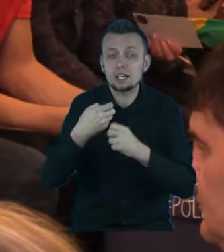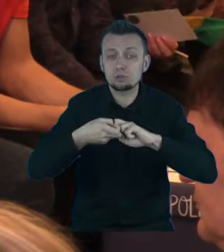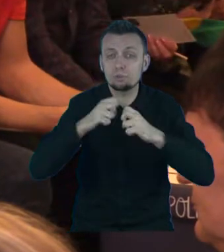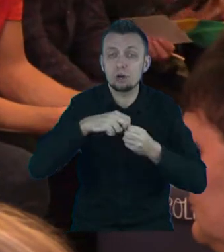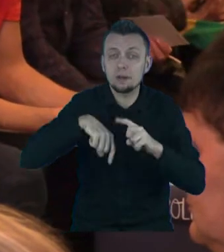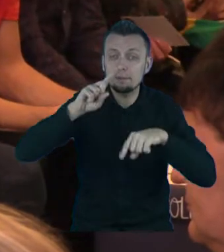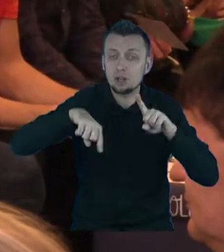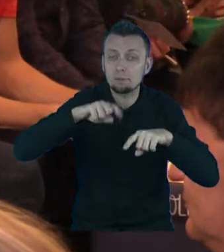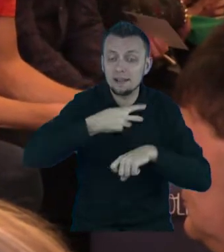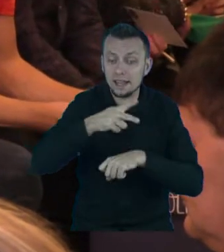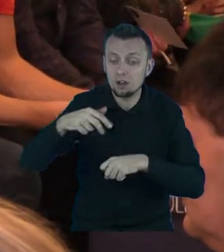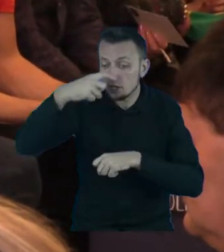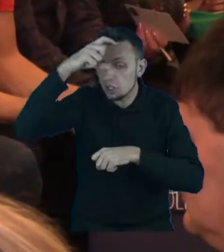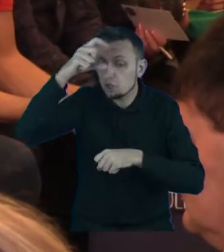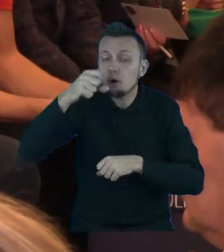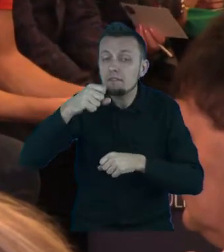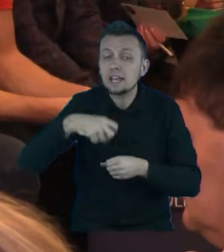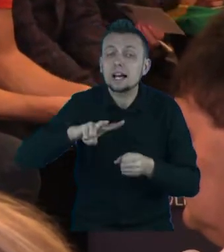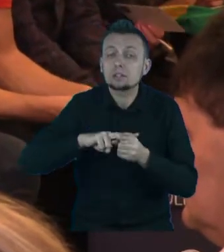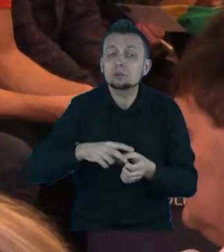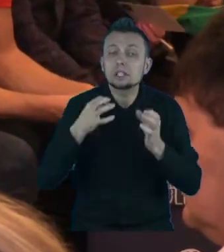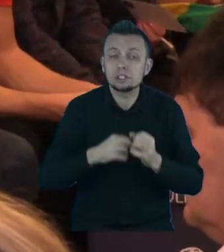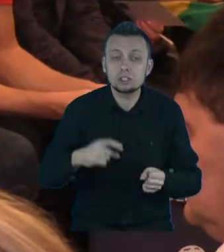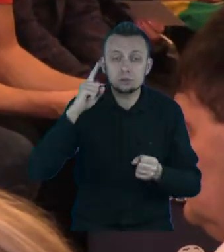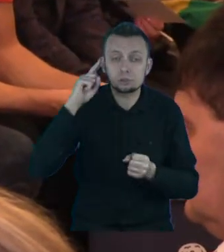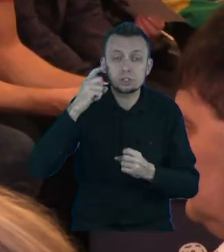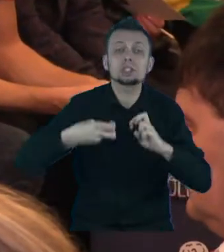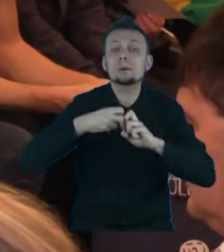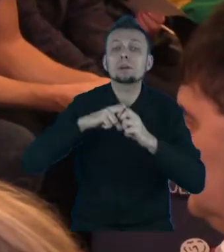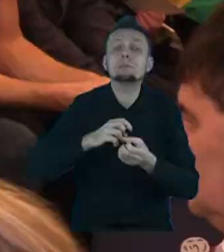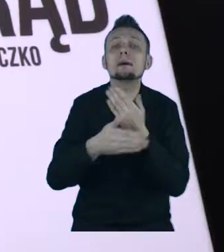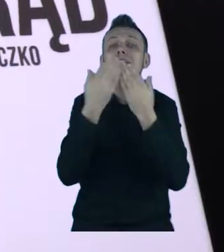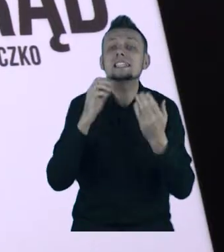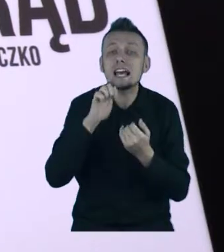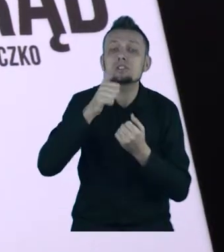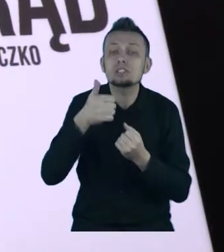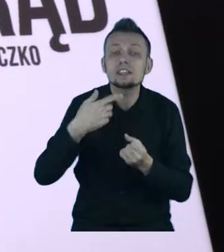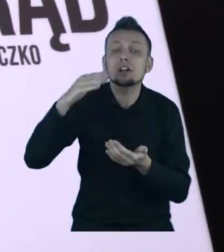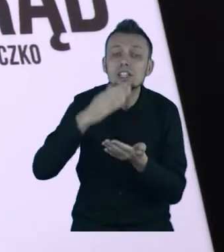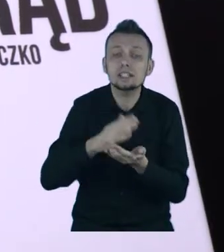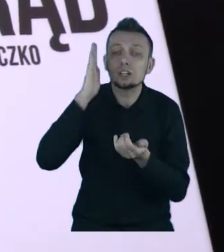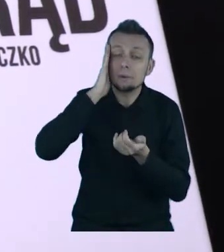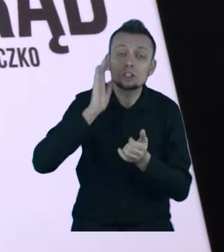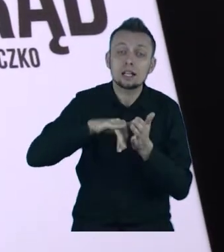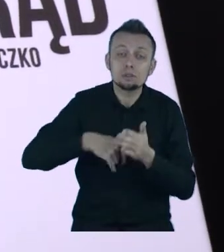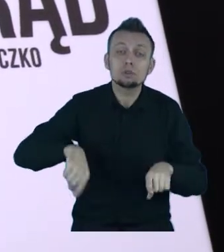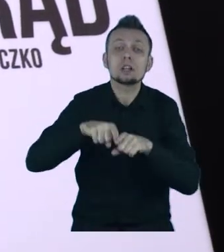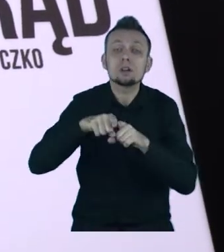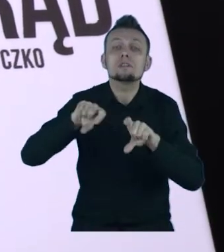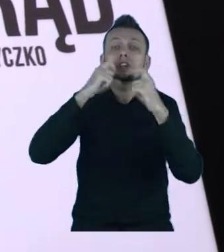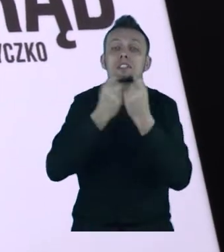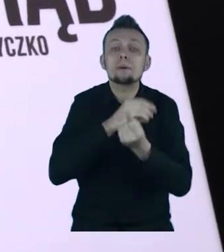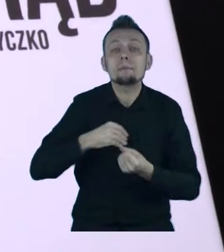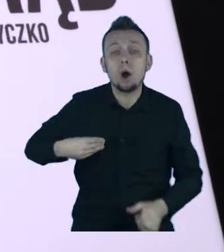których dzisiaj usłyszeliśmy, to są problemy dnia codziennego nie tylko mieszkańców Kutna, ale całej Polski. I jakie